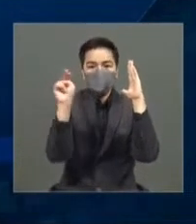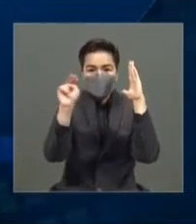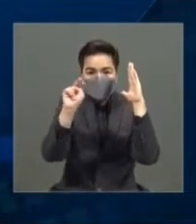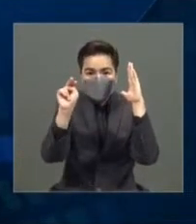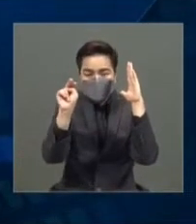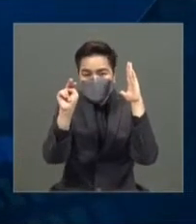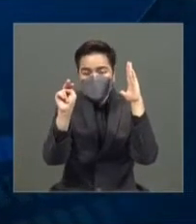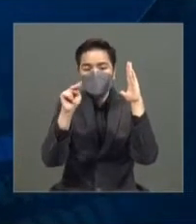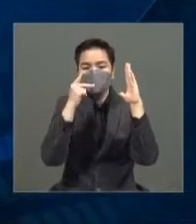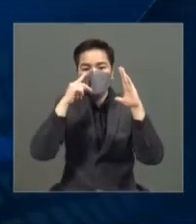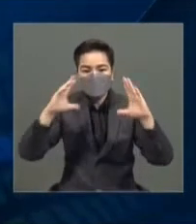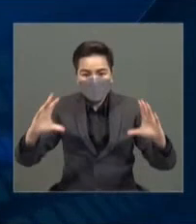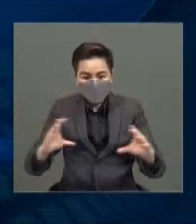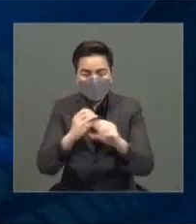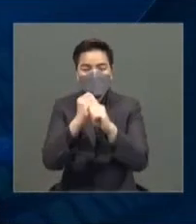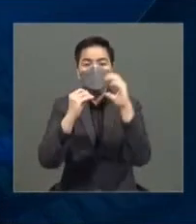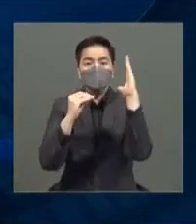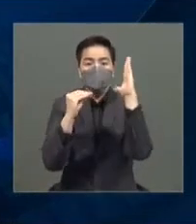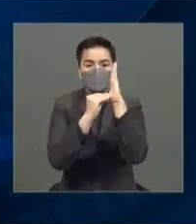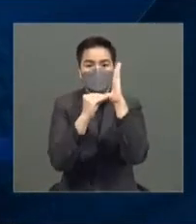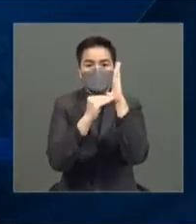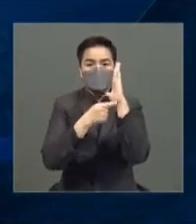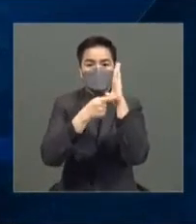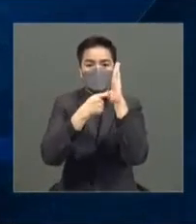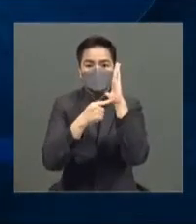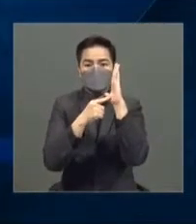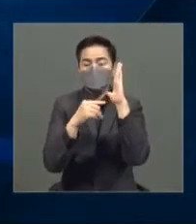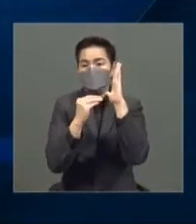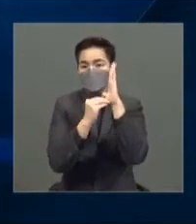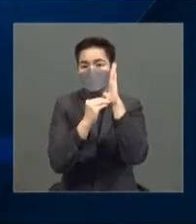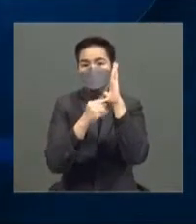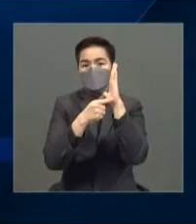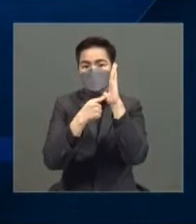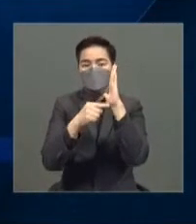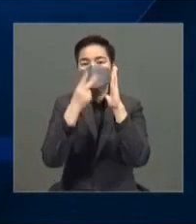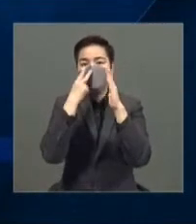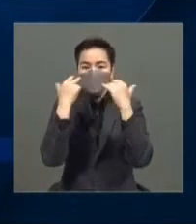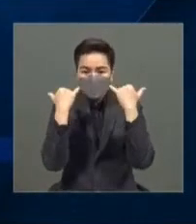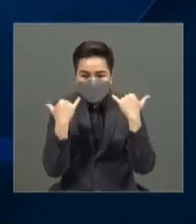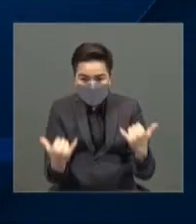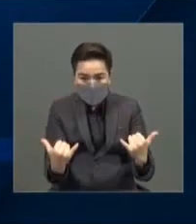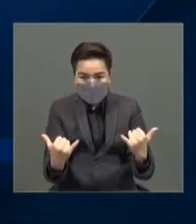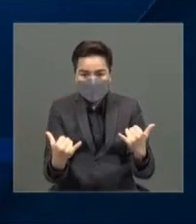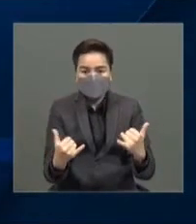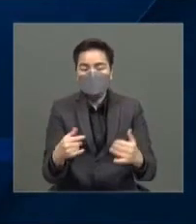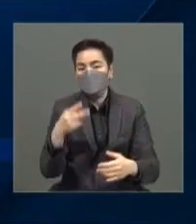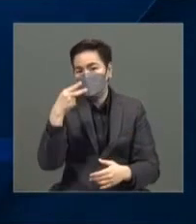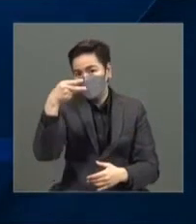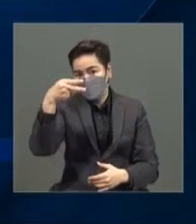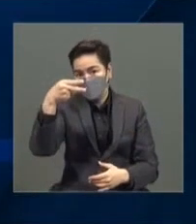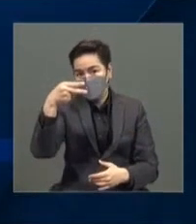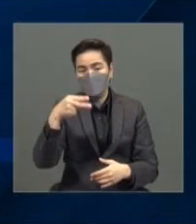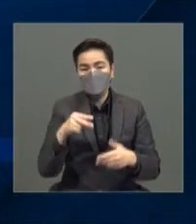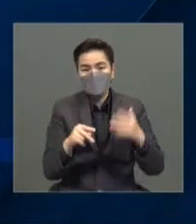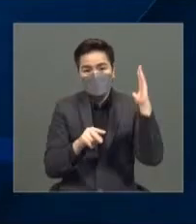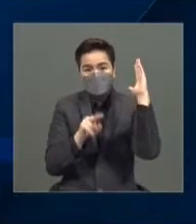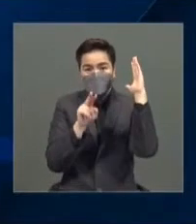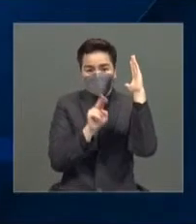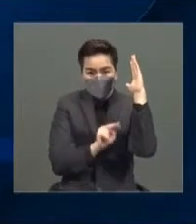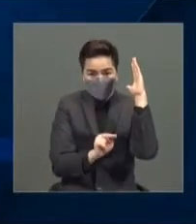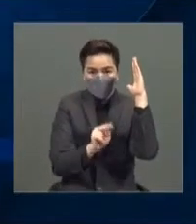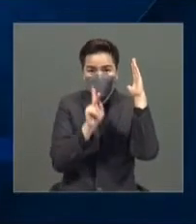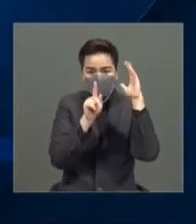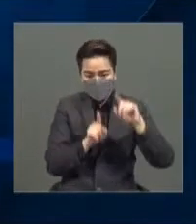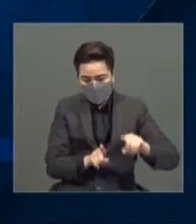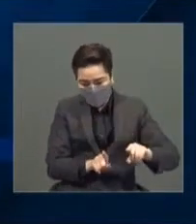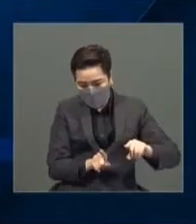คะเป็นการรายงานรวมกทม.และปริมณฑลจะเห็นนะคะว่าตอนนี้วันนี้เส้นกราฟ2เส้นน้ำเงินกับเขียวนี่บรร